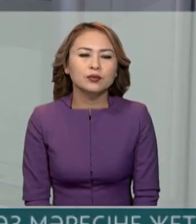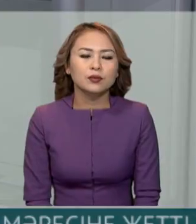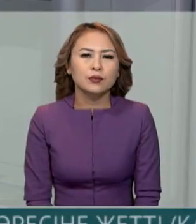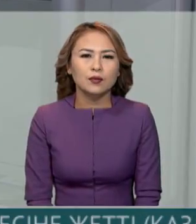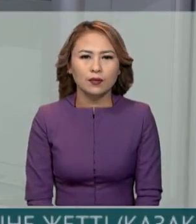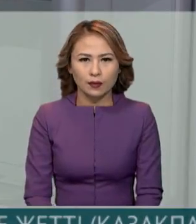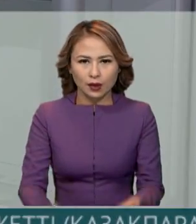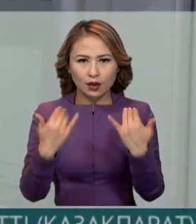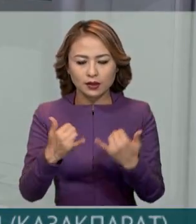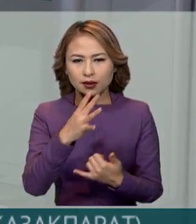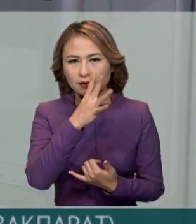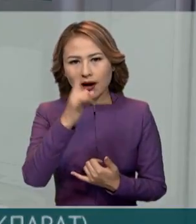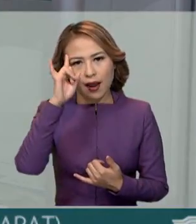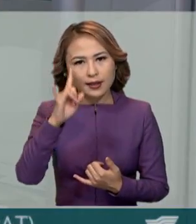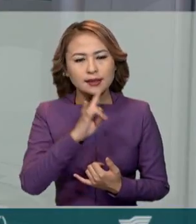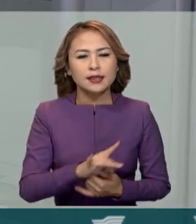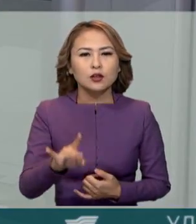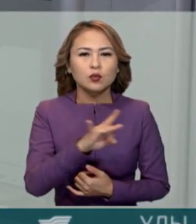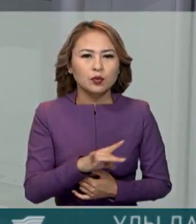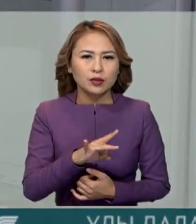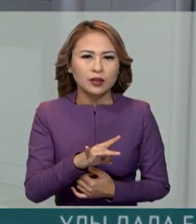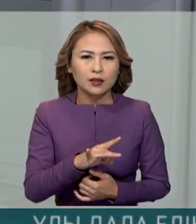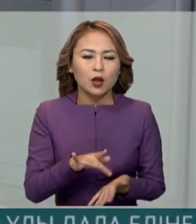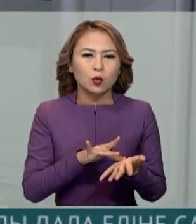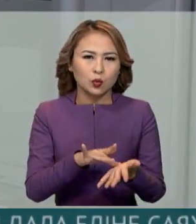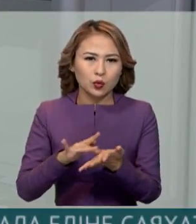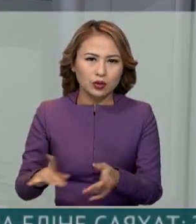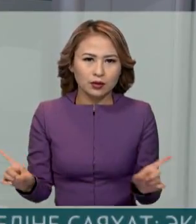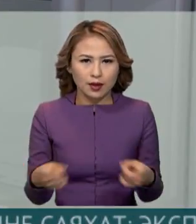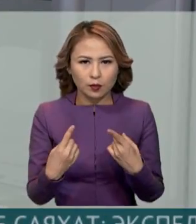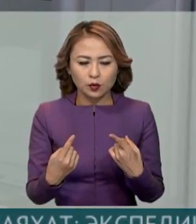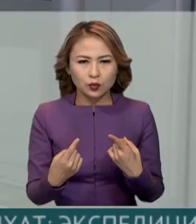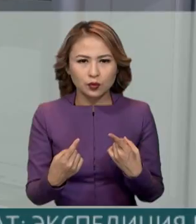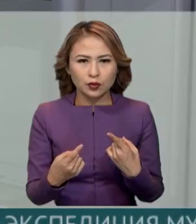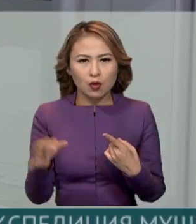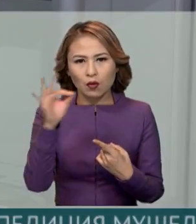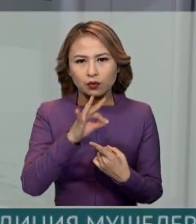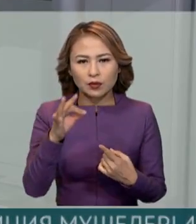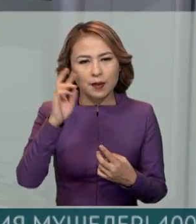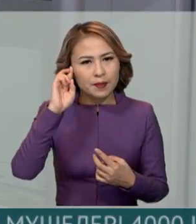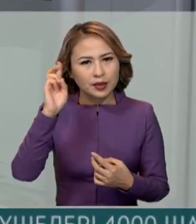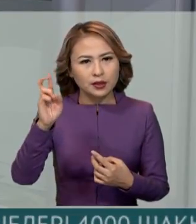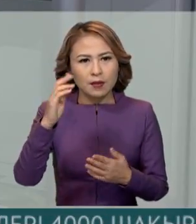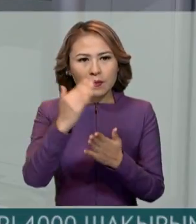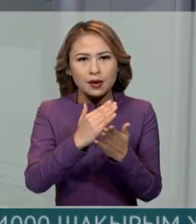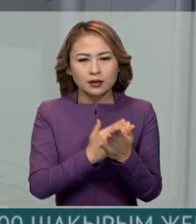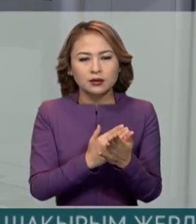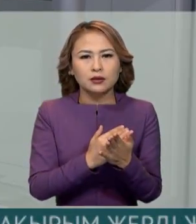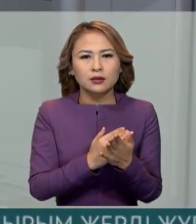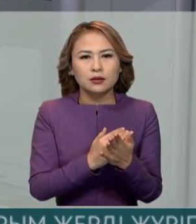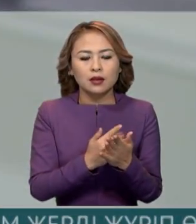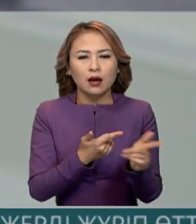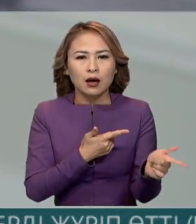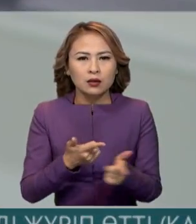Қазіргі таңда Қазақстан Республикасында туризмді дамыту жөніндегі мемлекеттік бағдарламаны